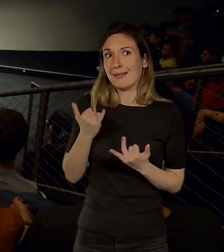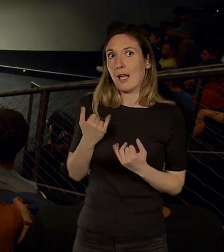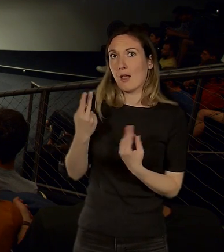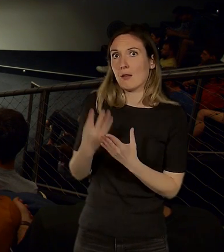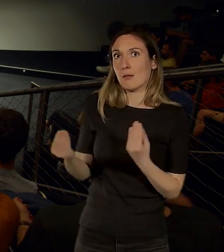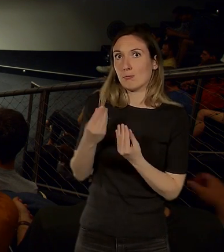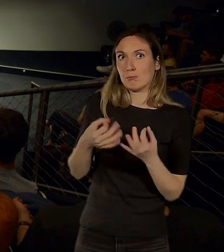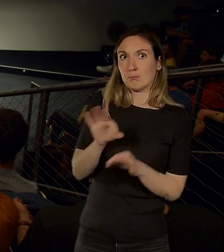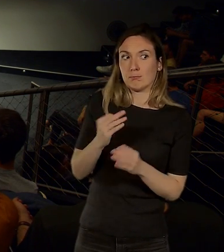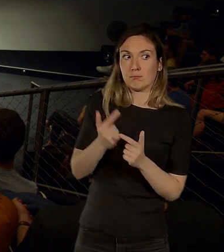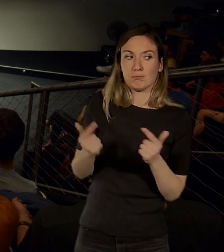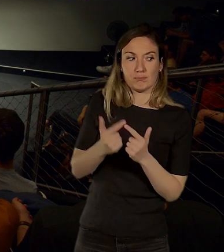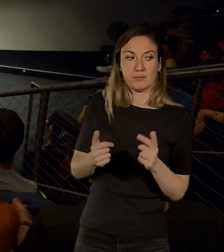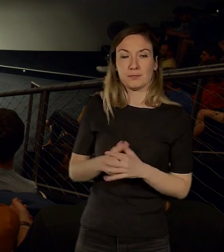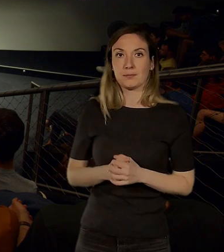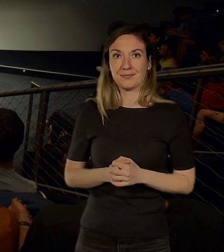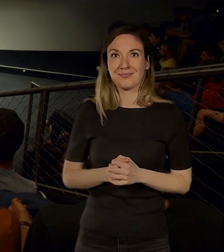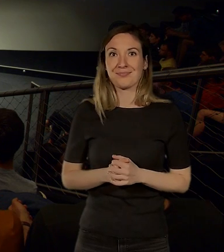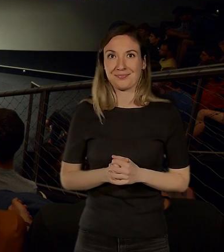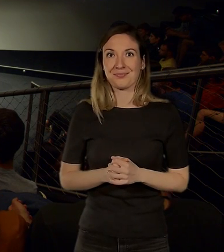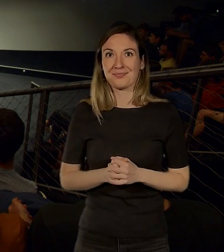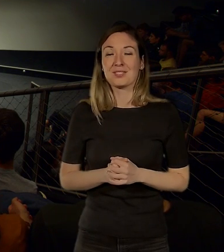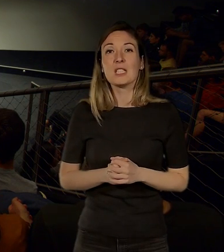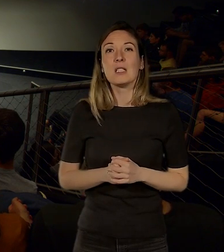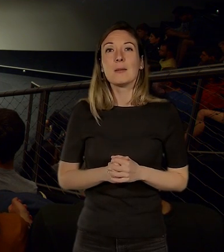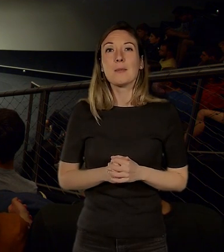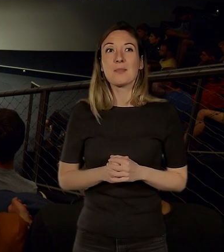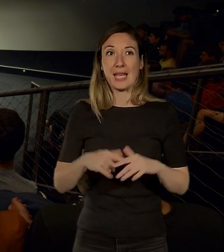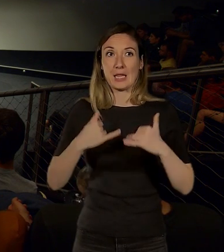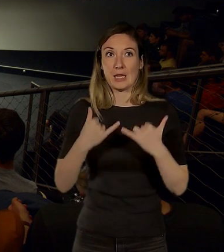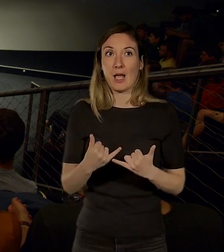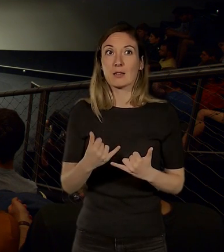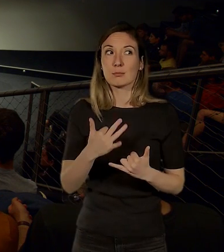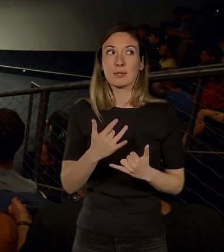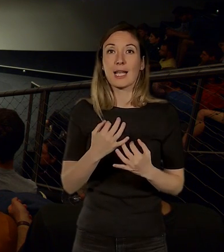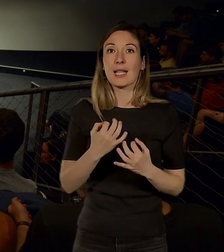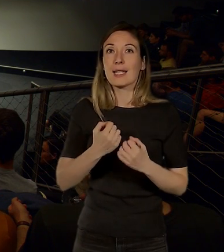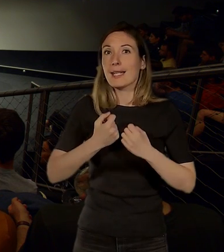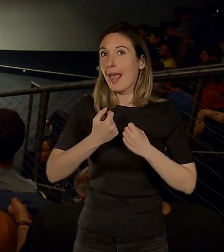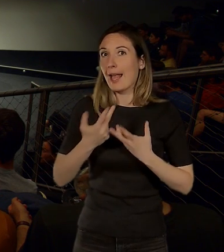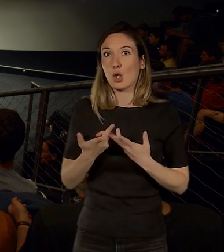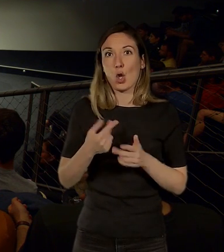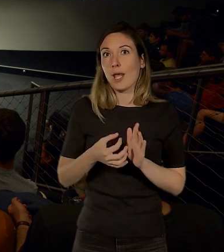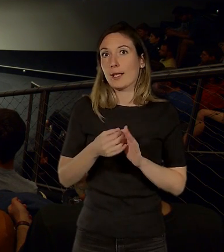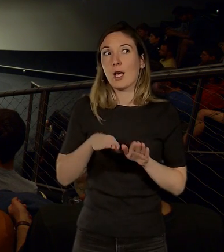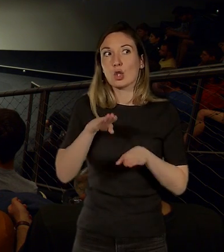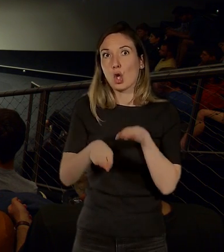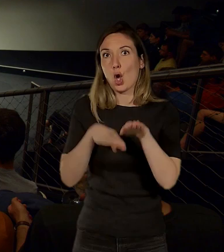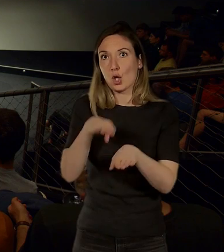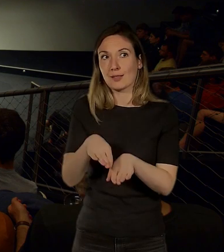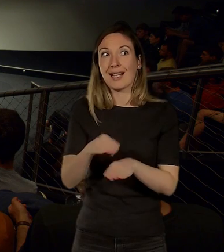Můžu to velmi krátce popsat. My tam máme několik různých kroků. Úplně první krok v podstatě